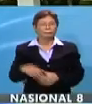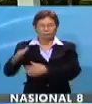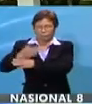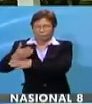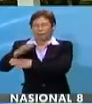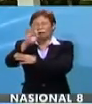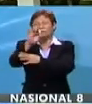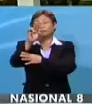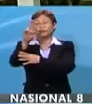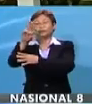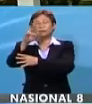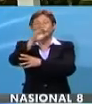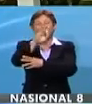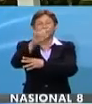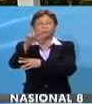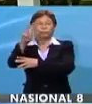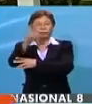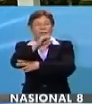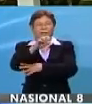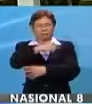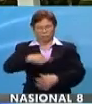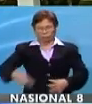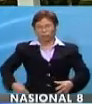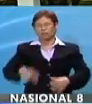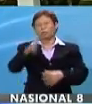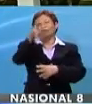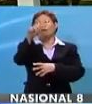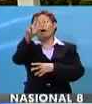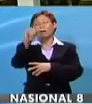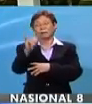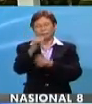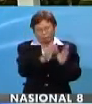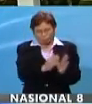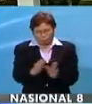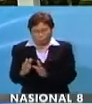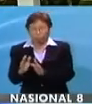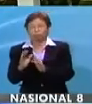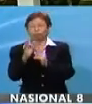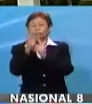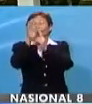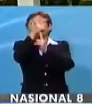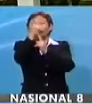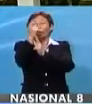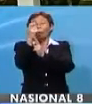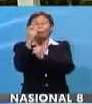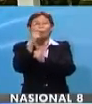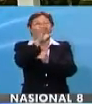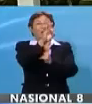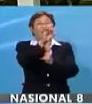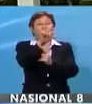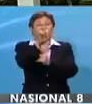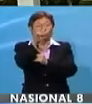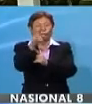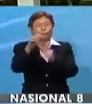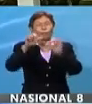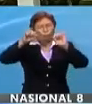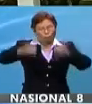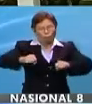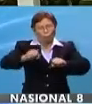Perkongsian FGV dan Raja Wali Group dilihat sebagai padanan strategik memandangkan kepakaran FGV yang